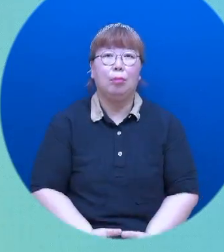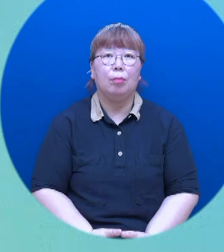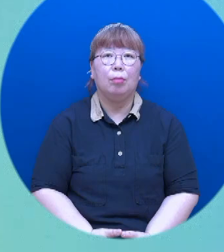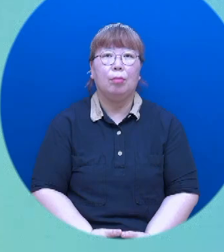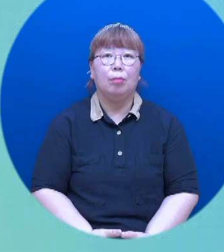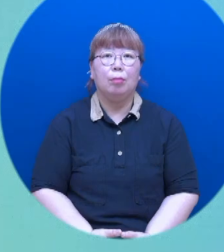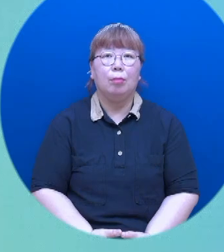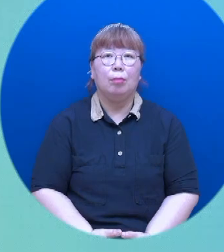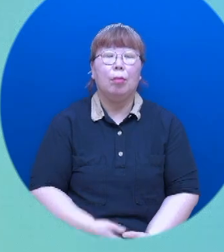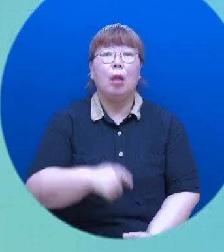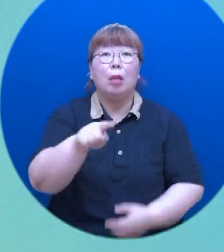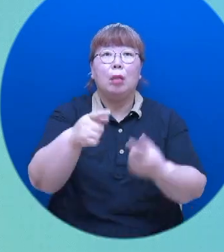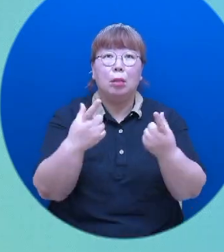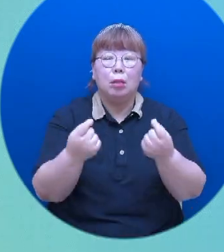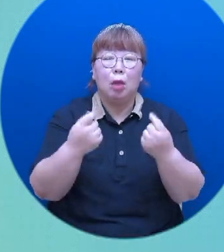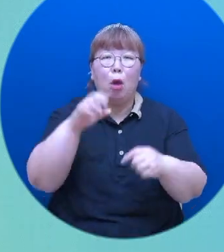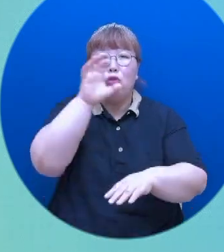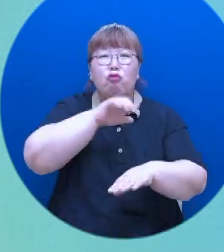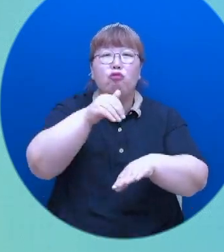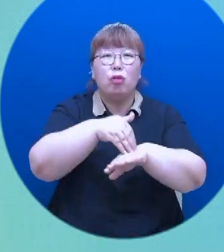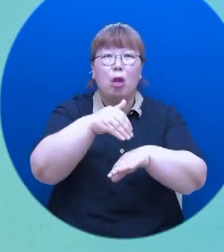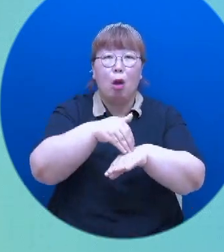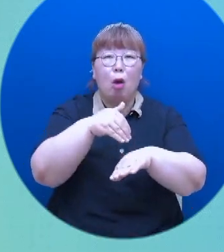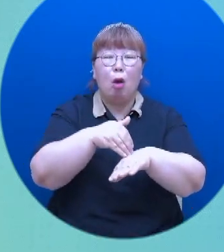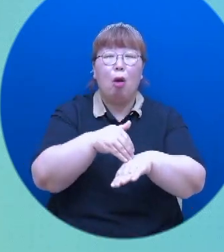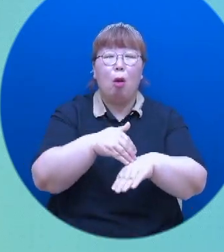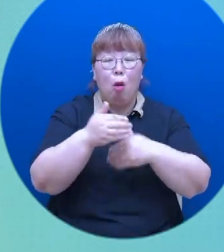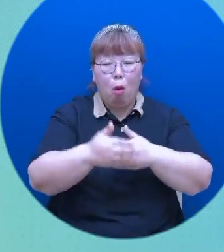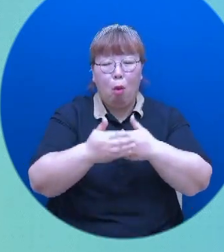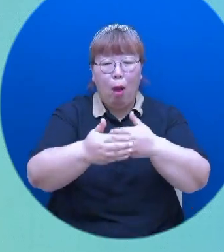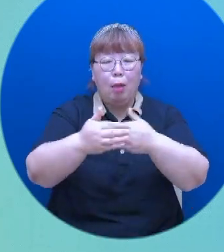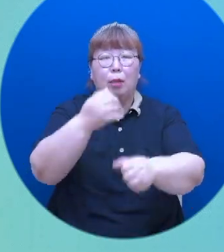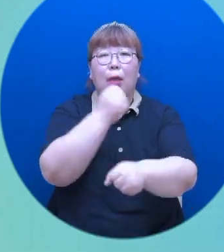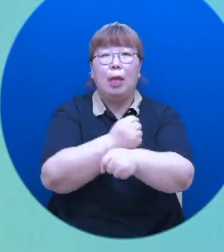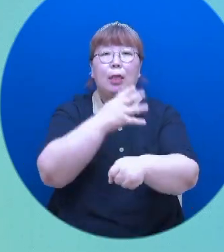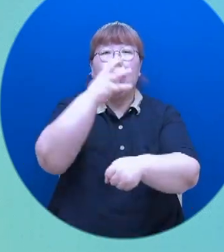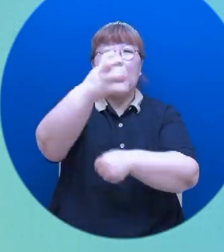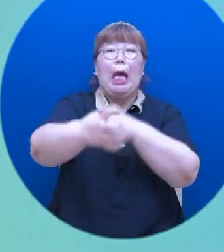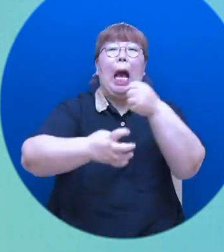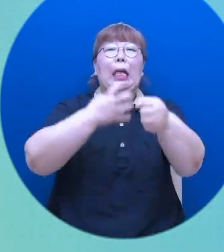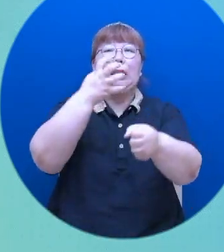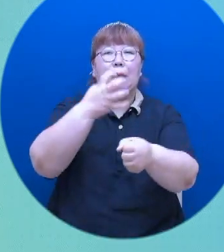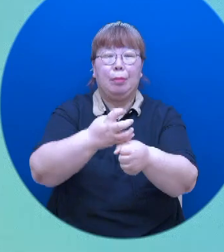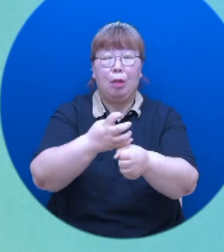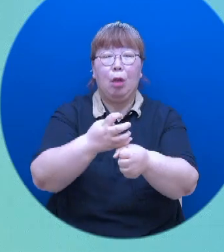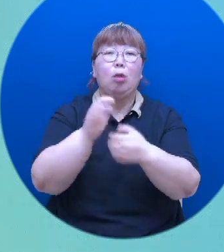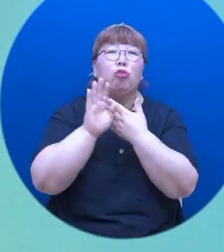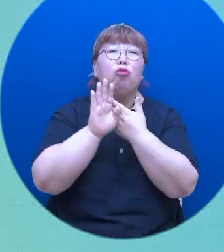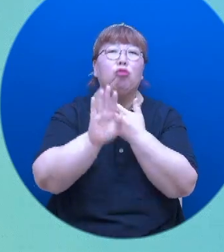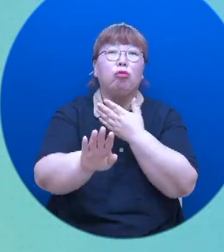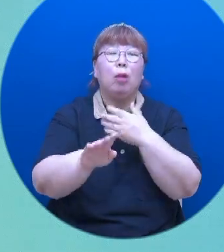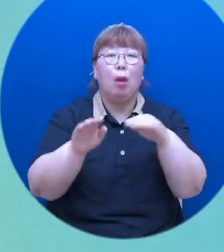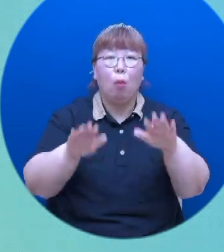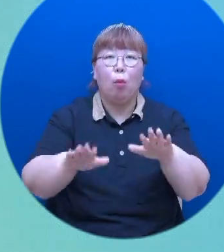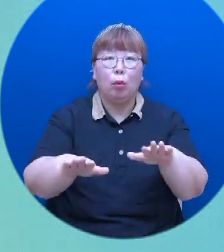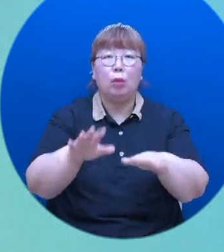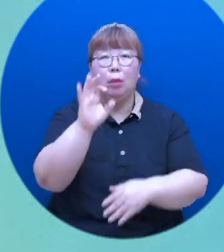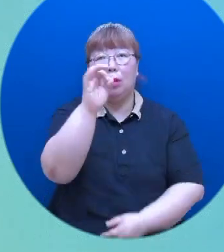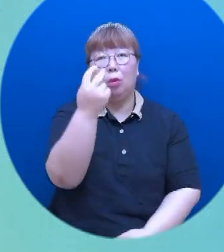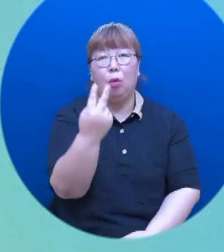바로 그런 훈련의 과정을 거쳐서 40년 만에 이스라엘 백성은 오늘 본문